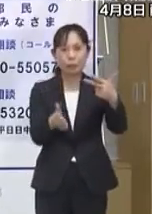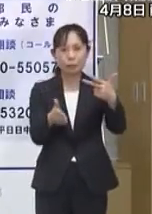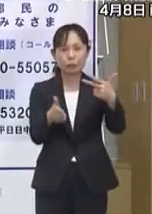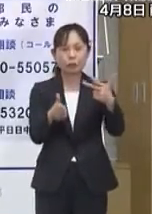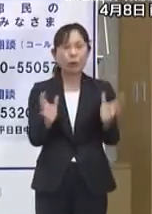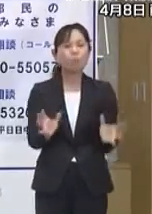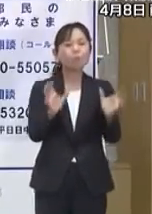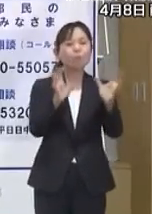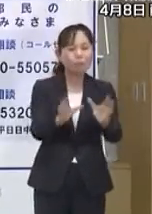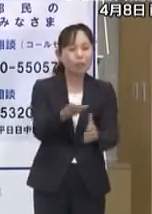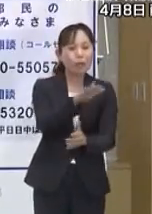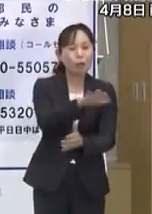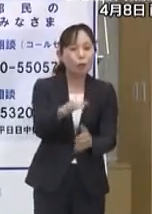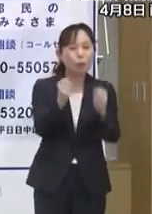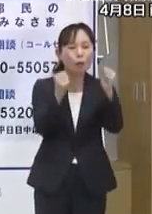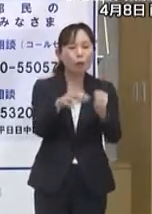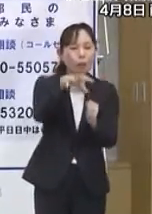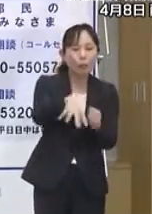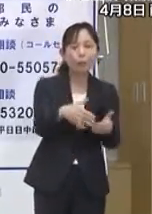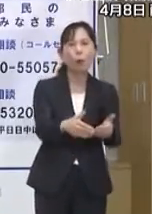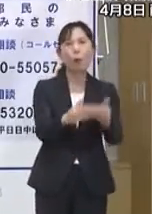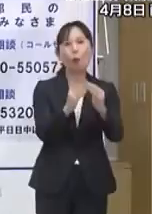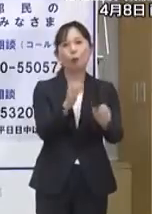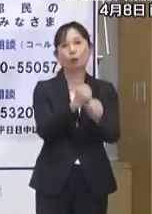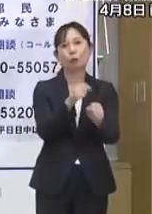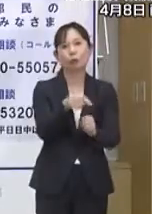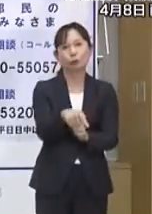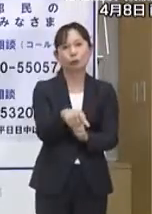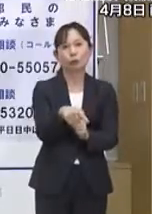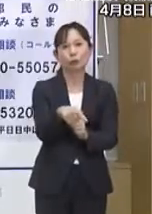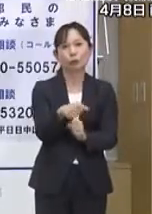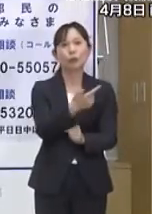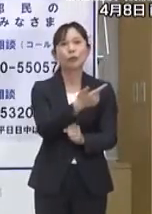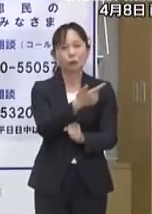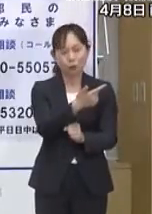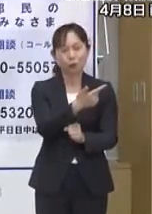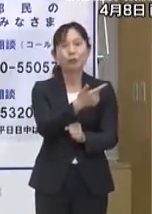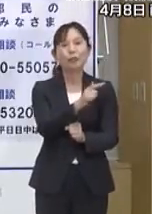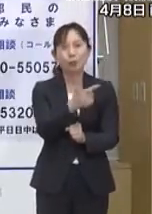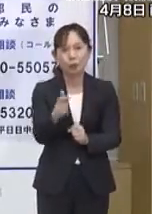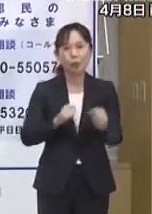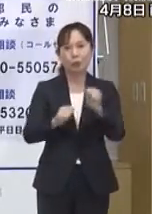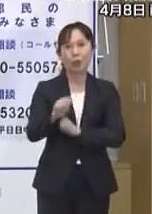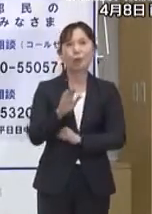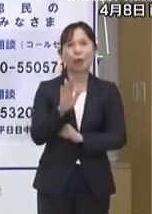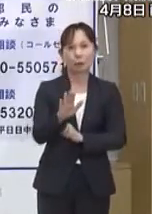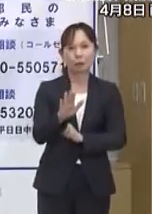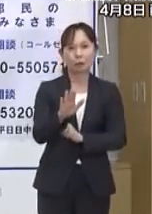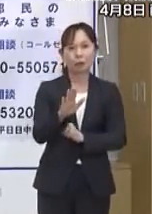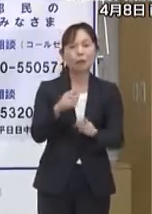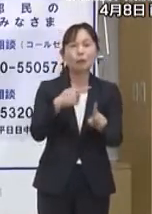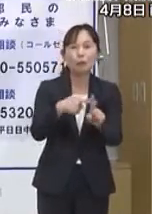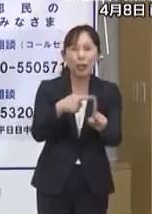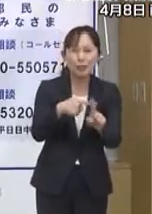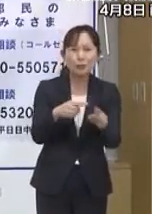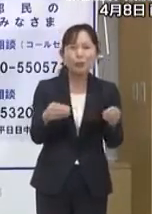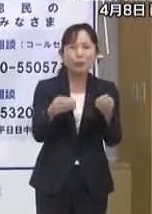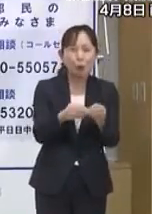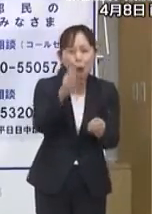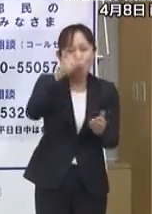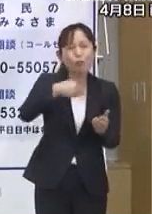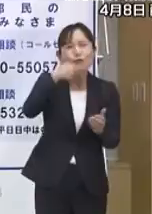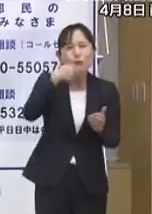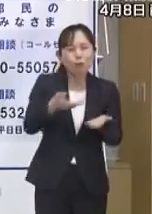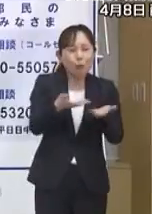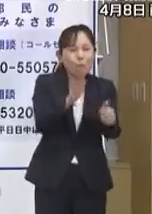子どもの居場所区の確保を行っている行っておりいらっしゃる場合には昼食の提供支援をすると